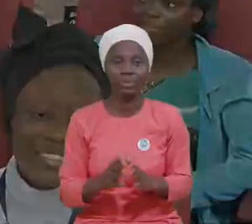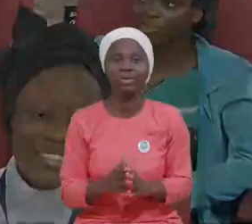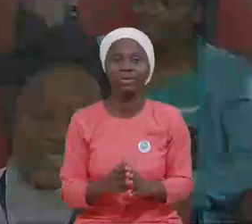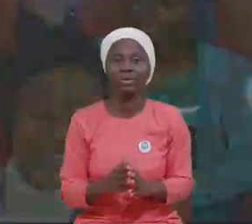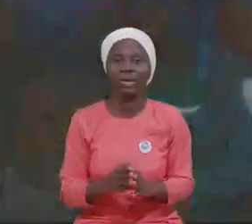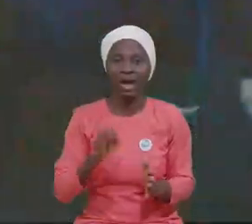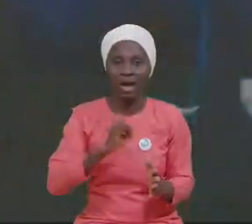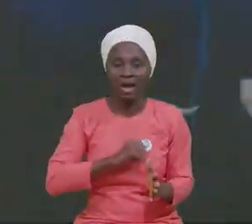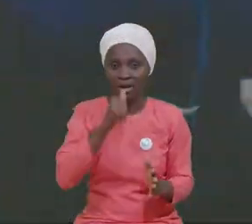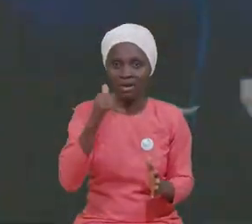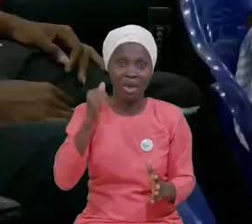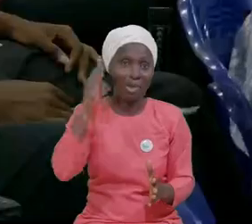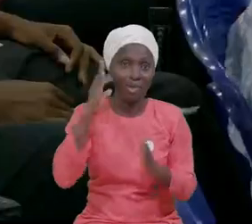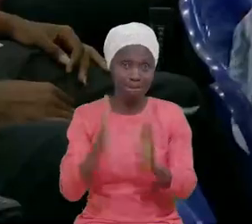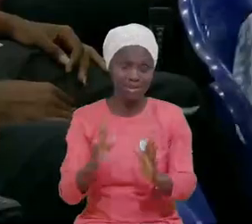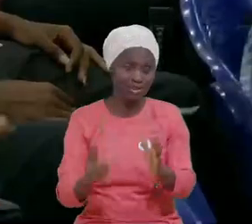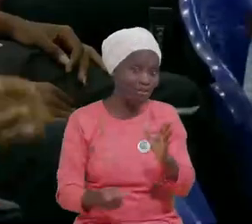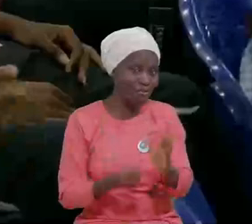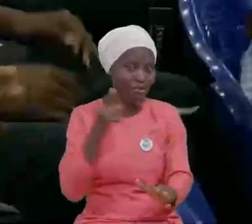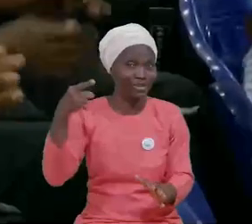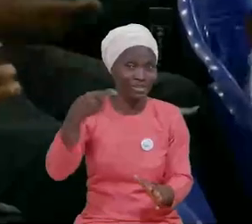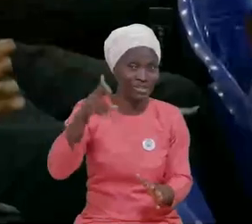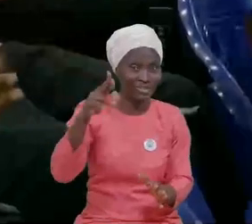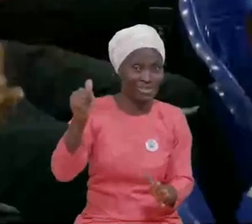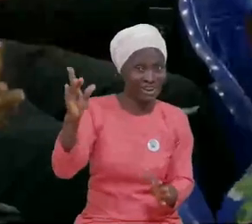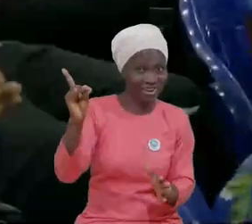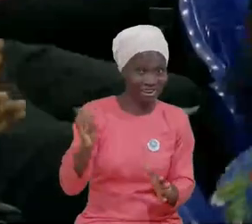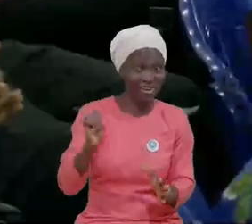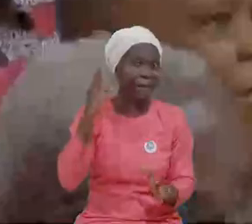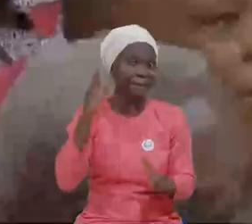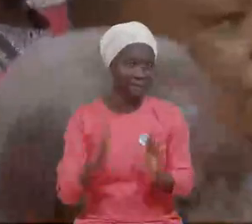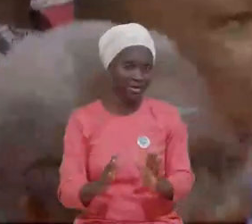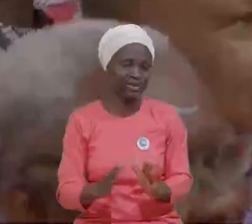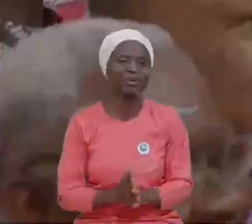un pasteur. Un pasteur de premier rang.